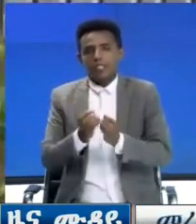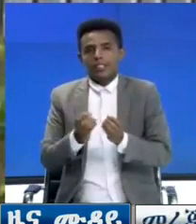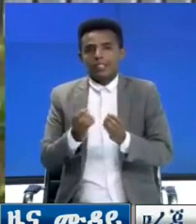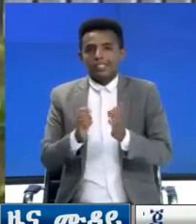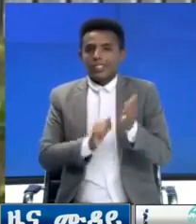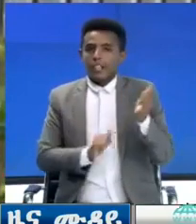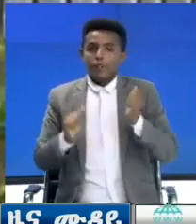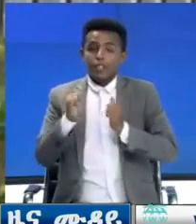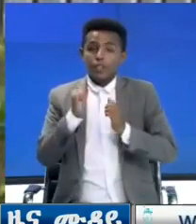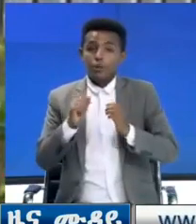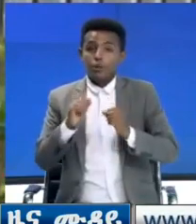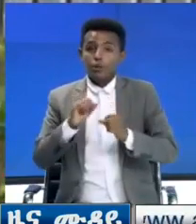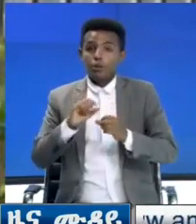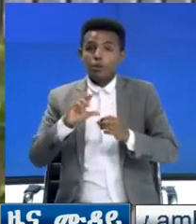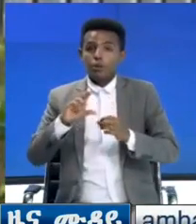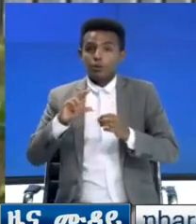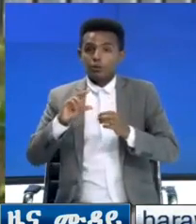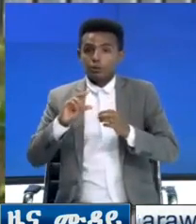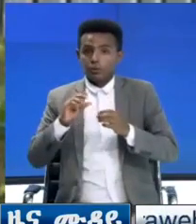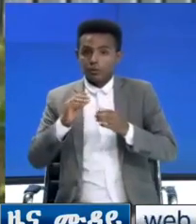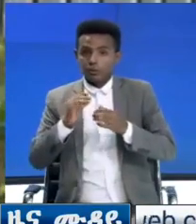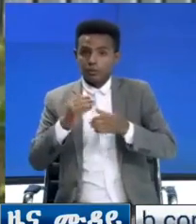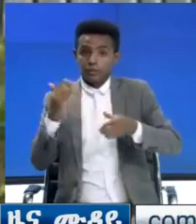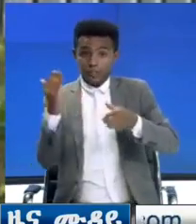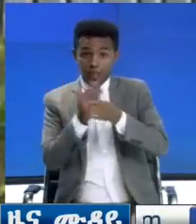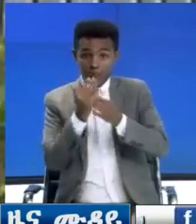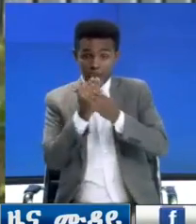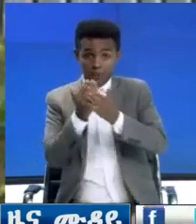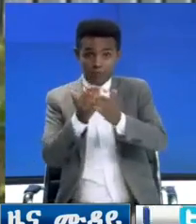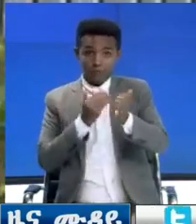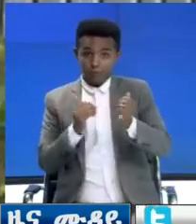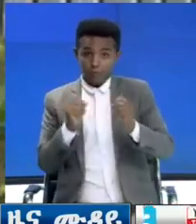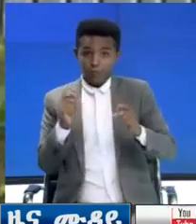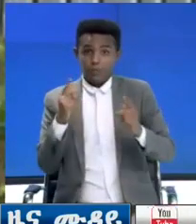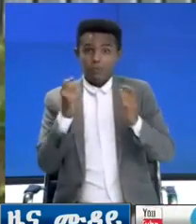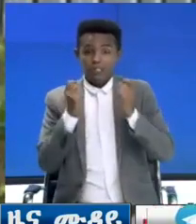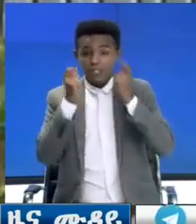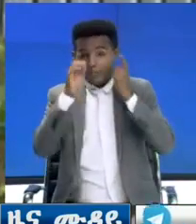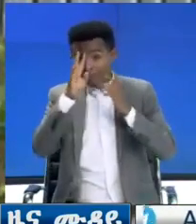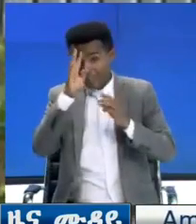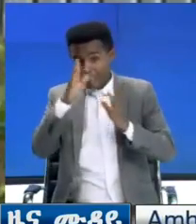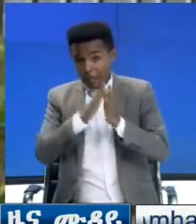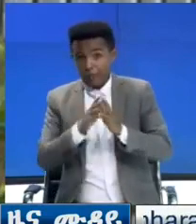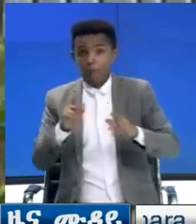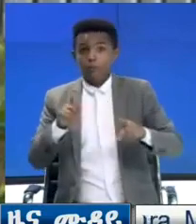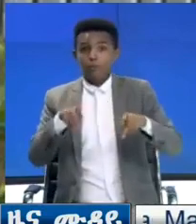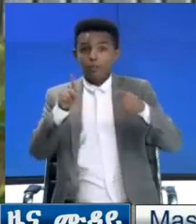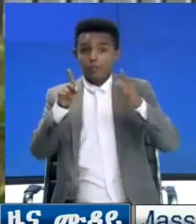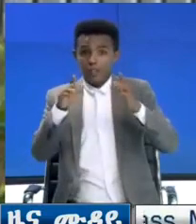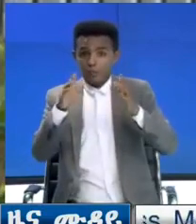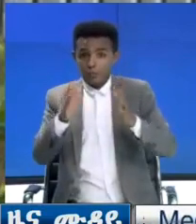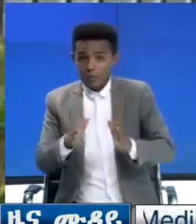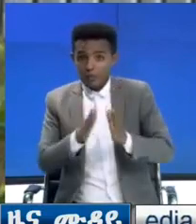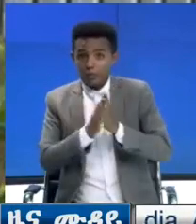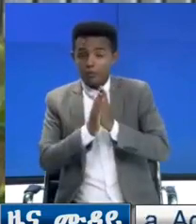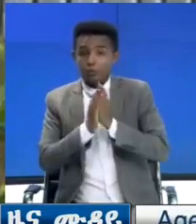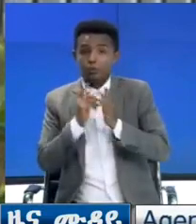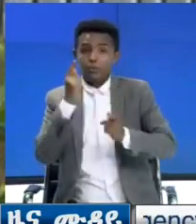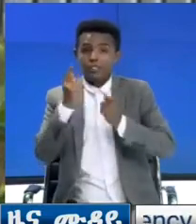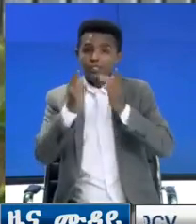ከኮማንድ ፖስት ውሳኔ ቤት ነው እኛ የግንዛቤ ፈጠራ መስራት የጀመረ በአርሶ አደሩ፣ በመንግስት ሰራተኛው፣ በነጋዴ ህብረተሰብ፣